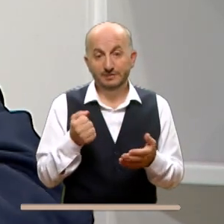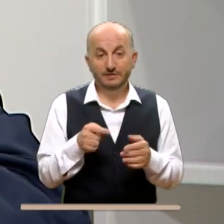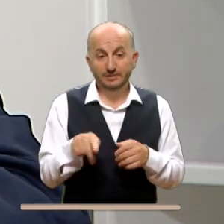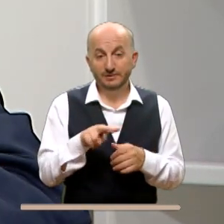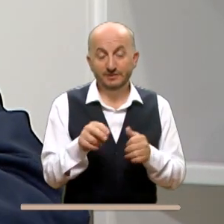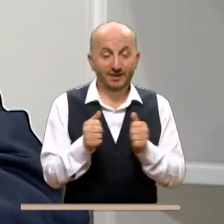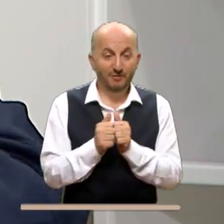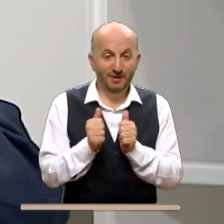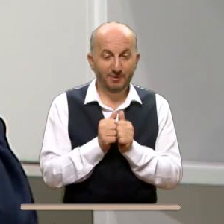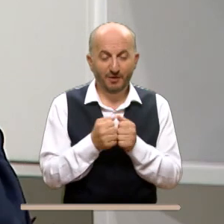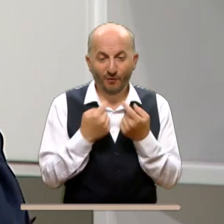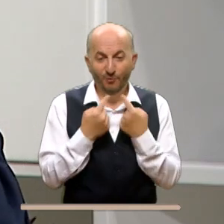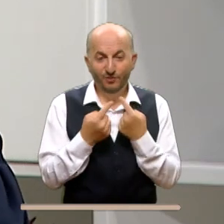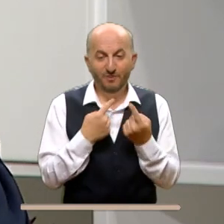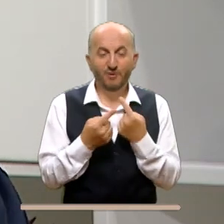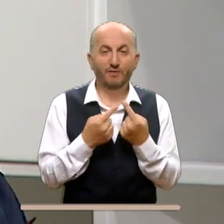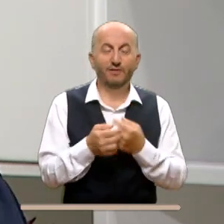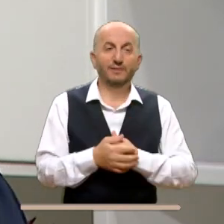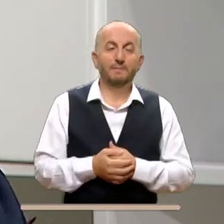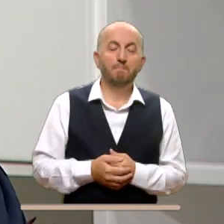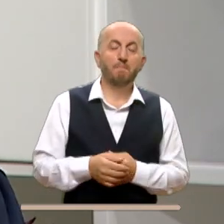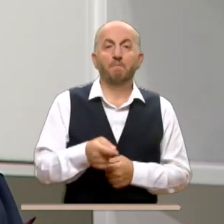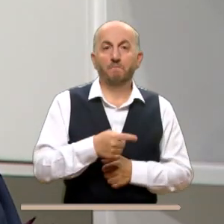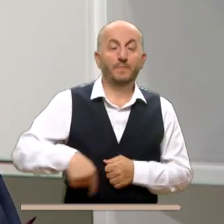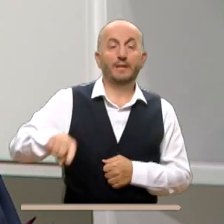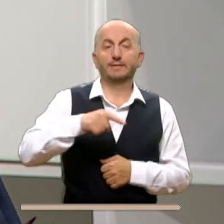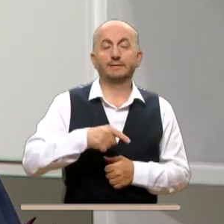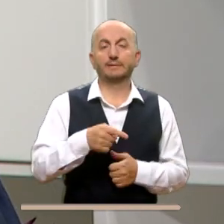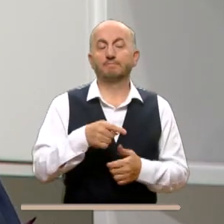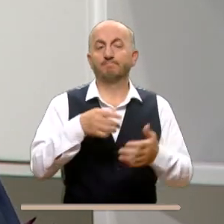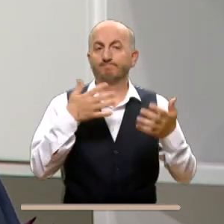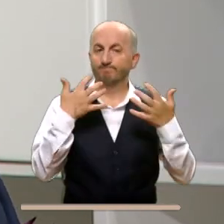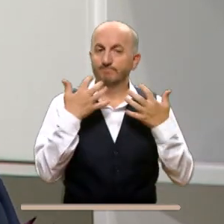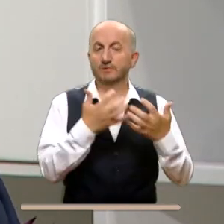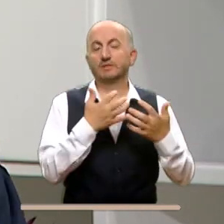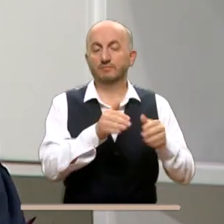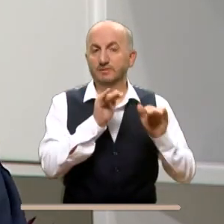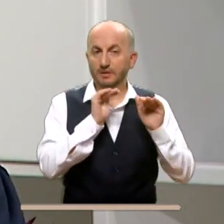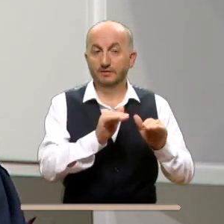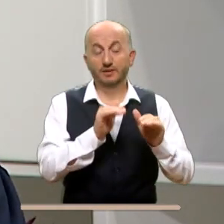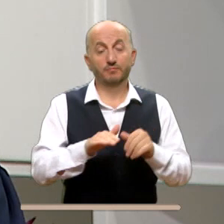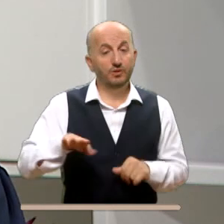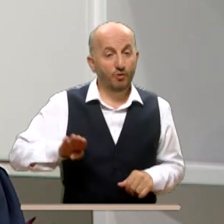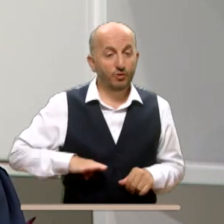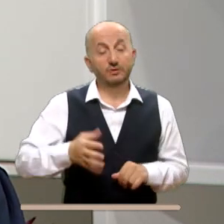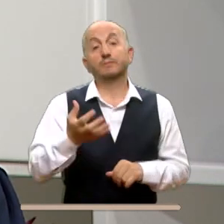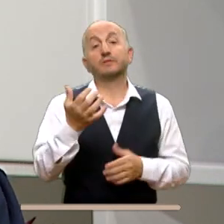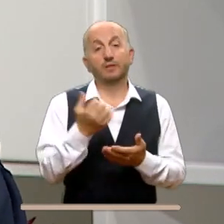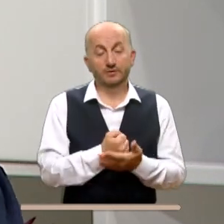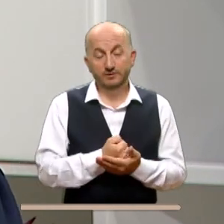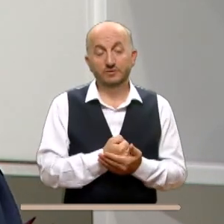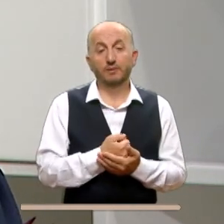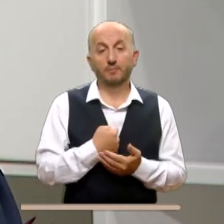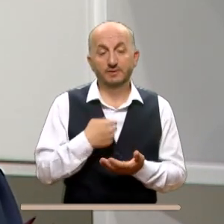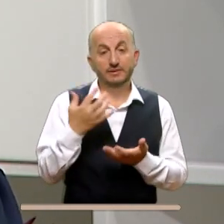beraber görüşülebiliyor. Yani bizim ilgimizle, bizim desteğimizle bir öğrencimizi kazanacaksak biz